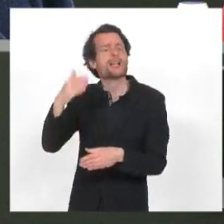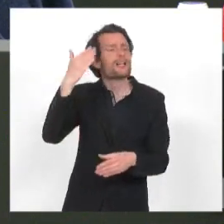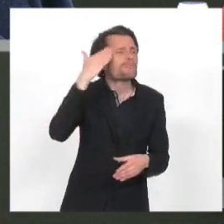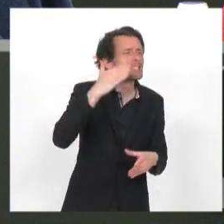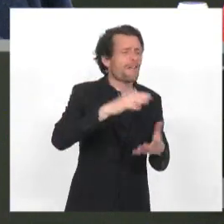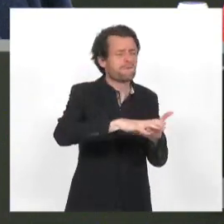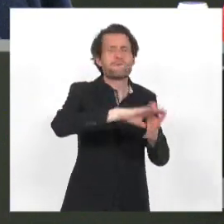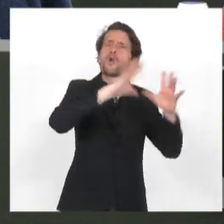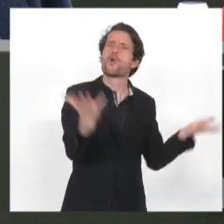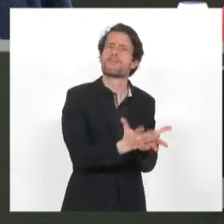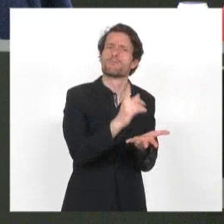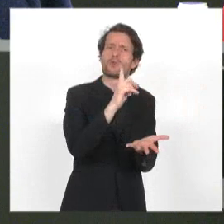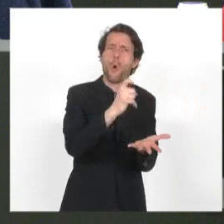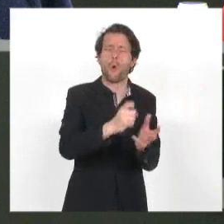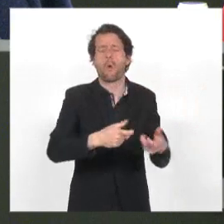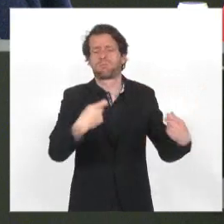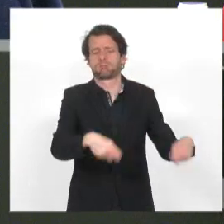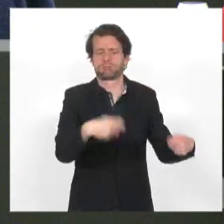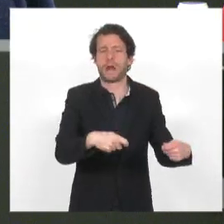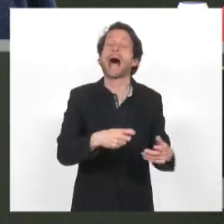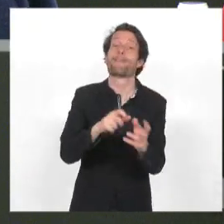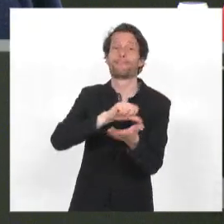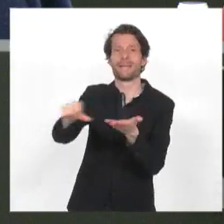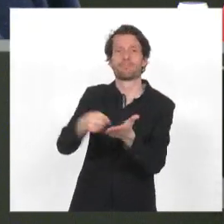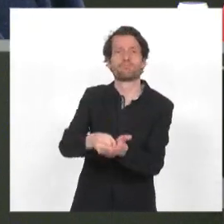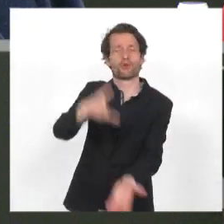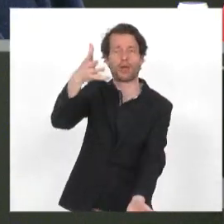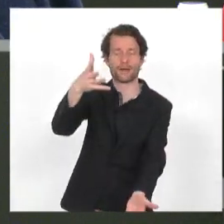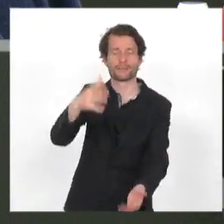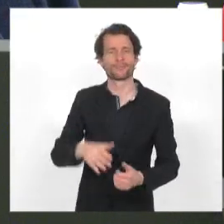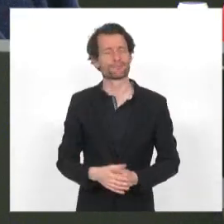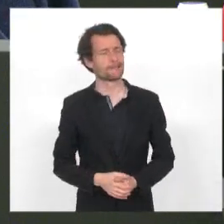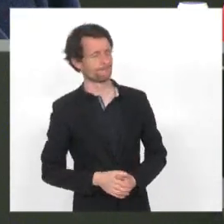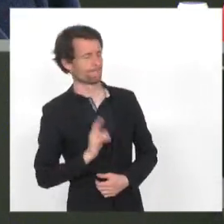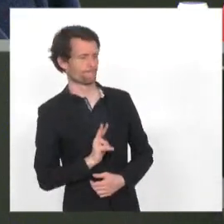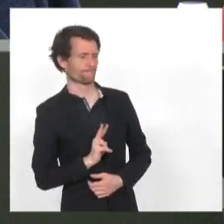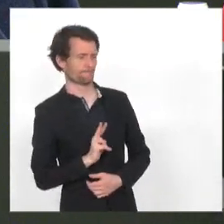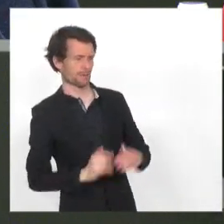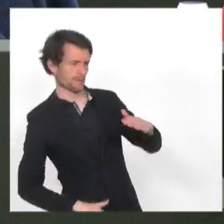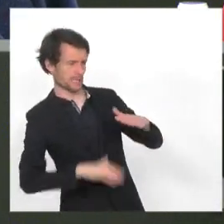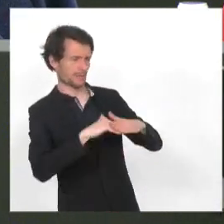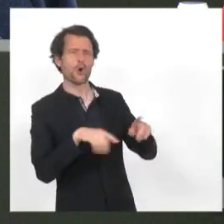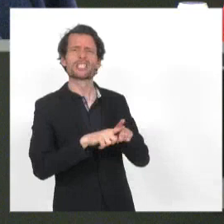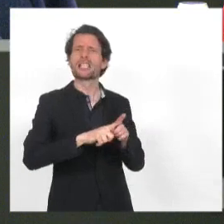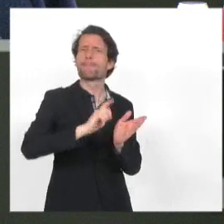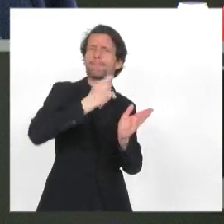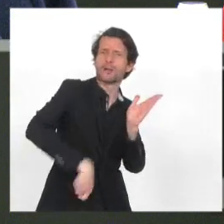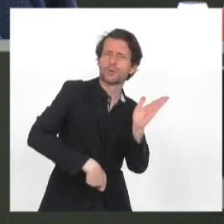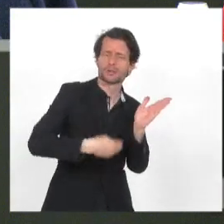partir d'un certain seuil. C'est difficile, honnêtement, de se prononcer sur la pertinence de ces seuils et de ce malus à la